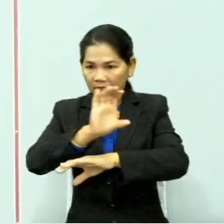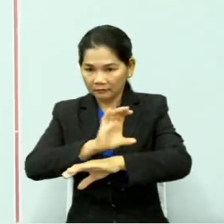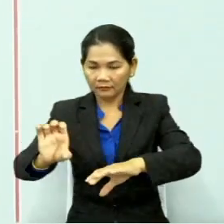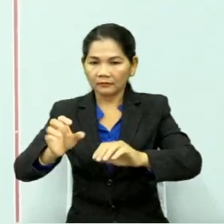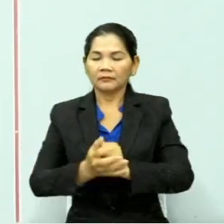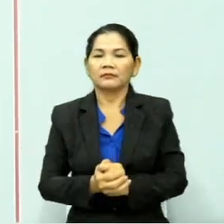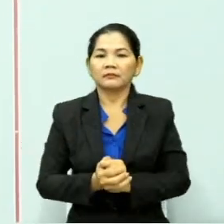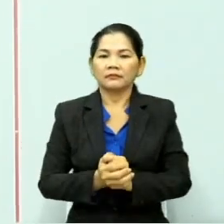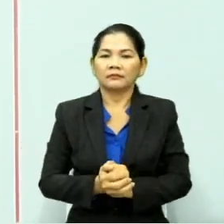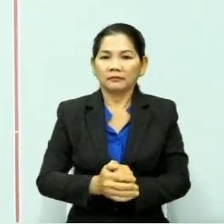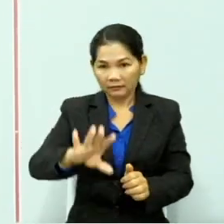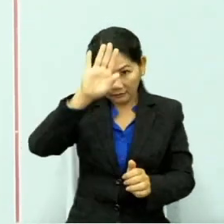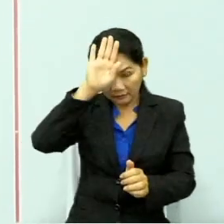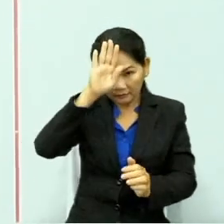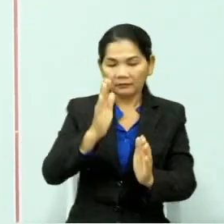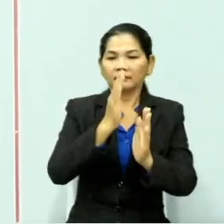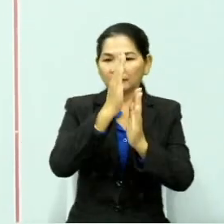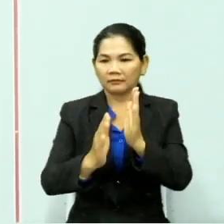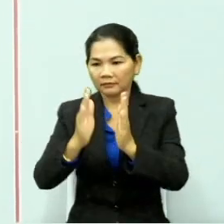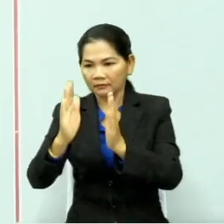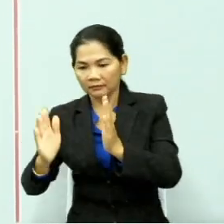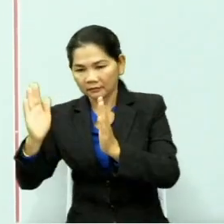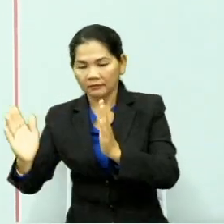prea pan na lai